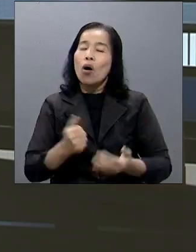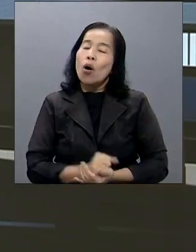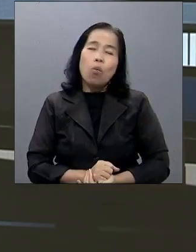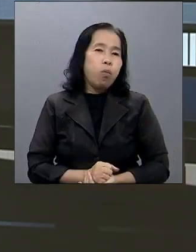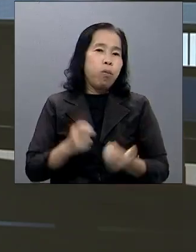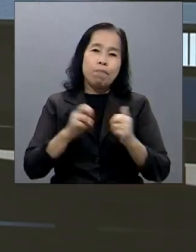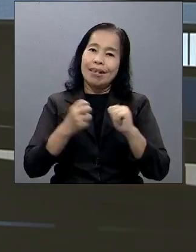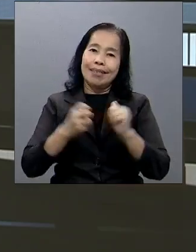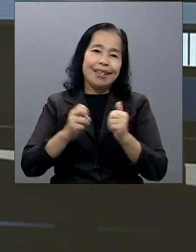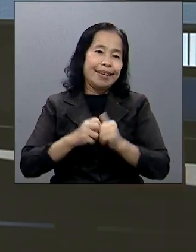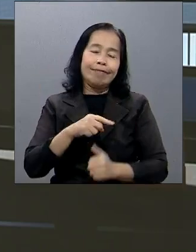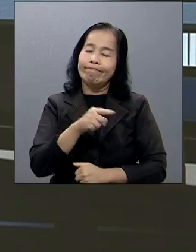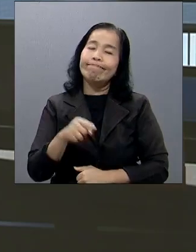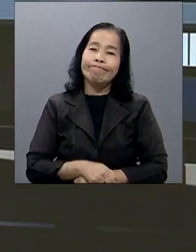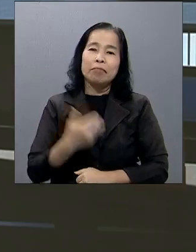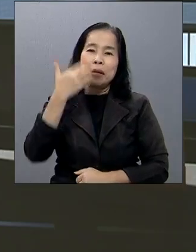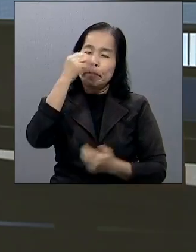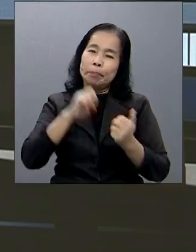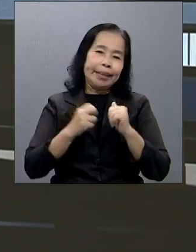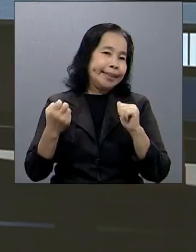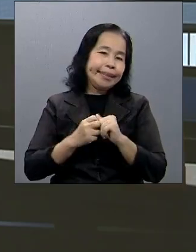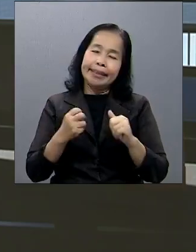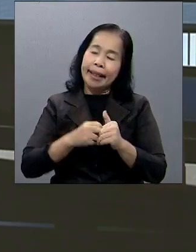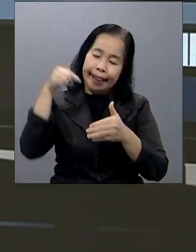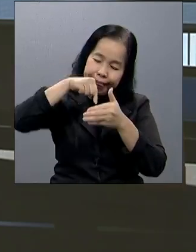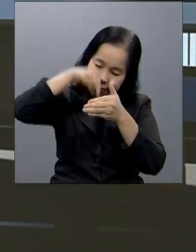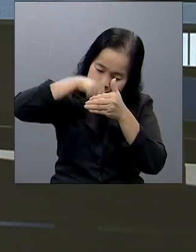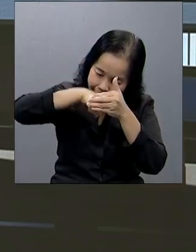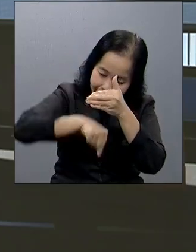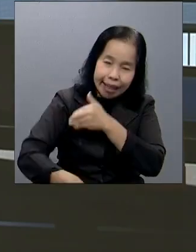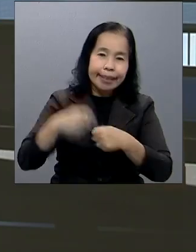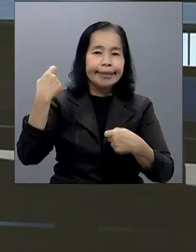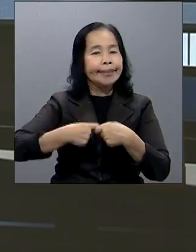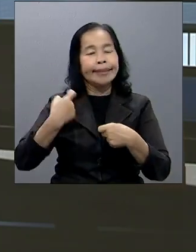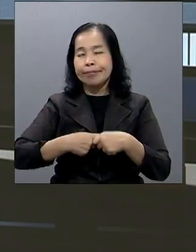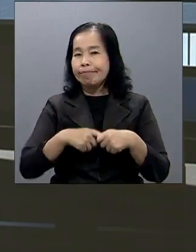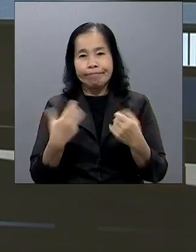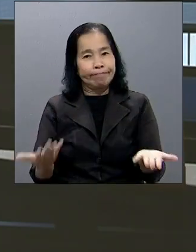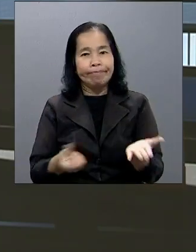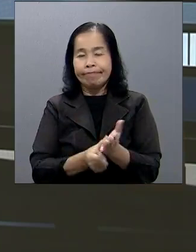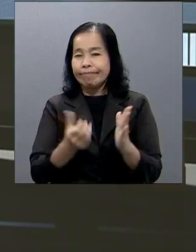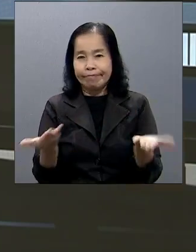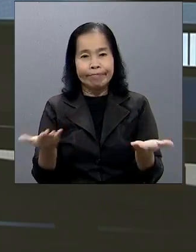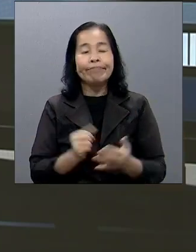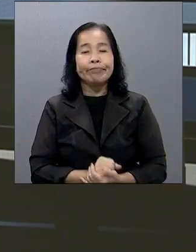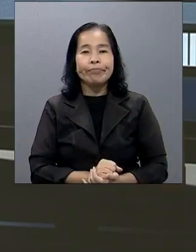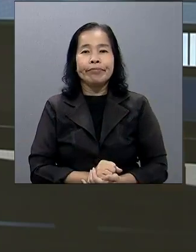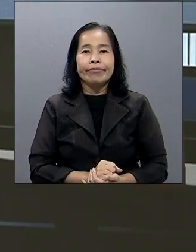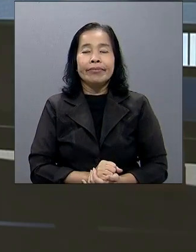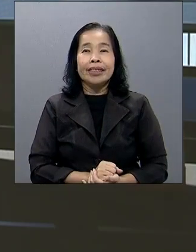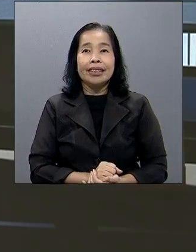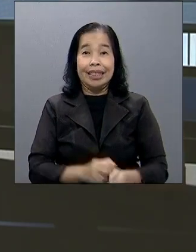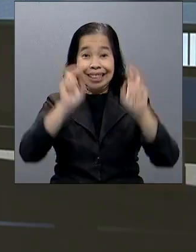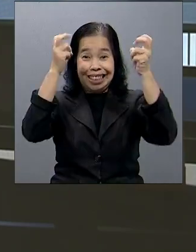อันนี้ต้องโนคอมเมนต์เลยเพราะว่ามันเป็นปัญหาที่ซับซ้อนลึกเกินนะคะจะแก้ยังไงดีเดี๋ยวติดตามกันคุณผู้ชมครับป้ายสุดท้ายเตือนภัย